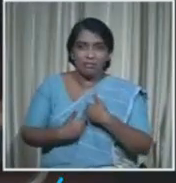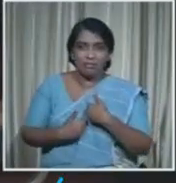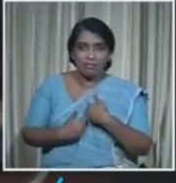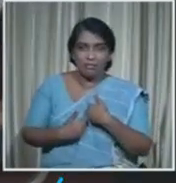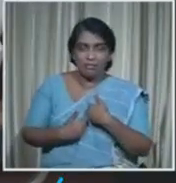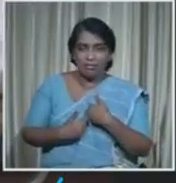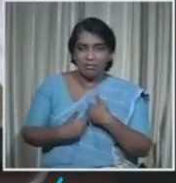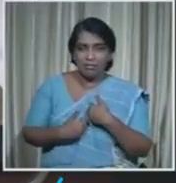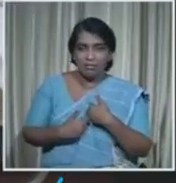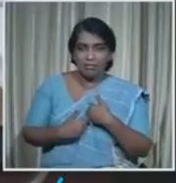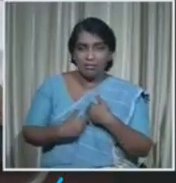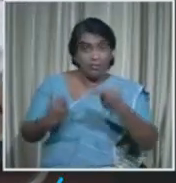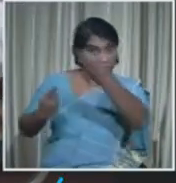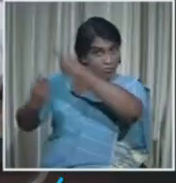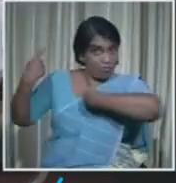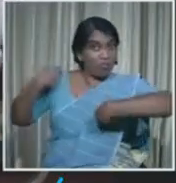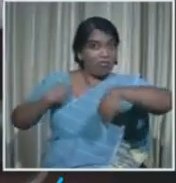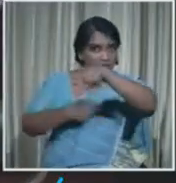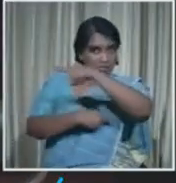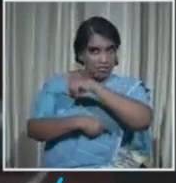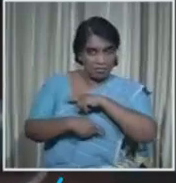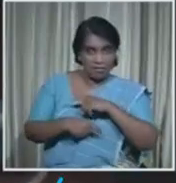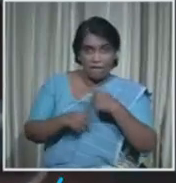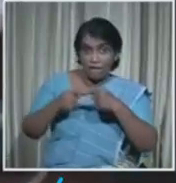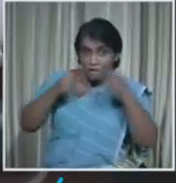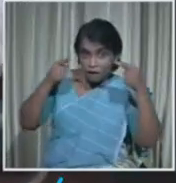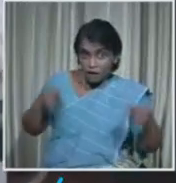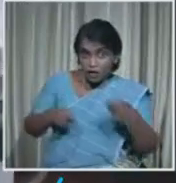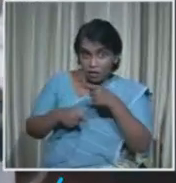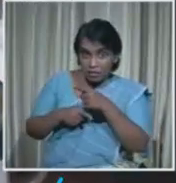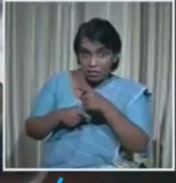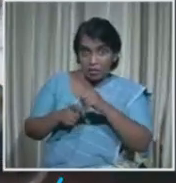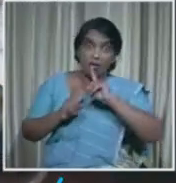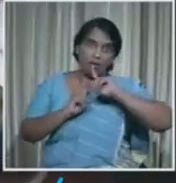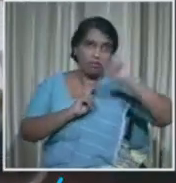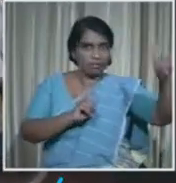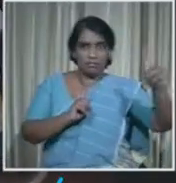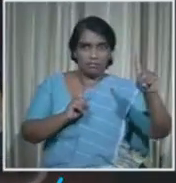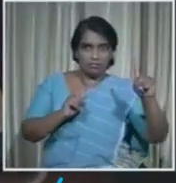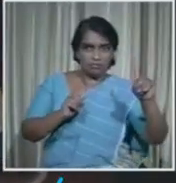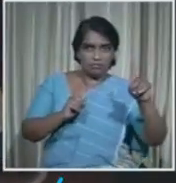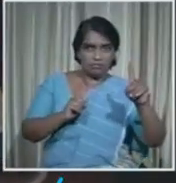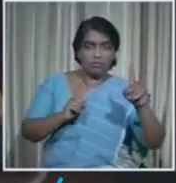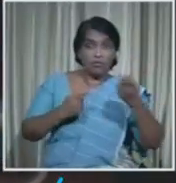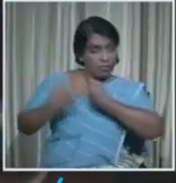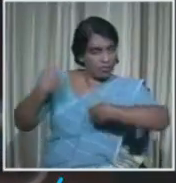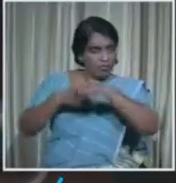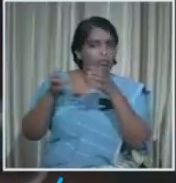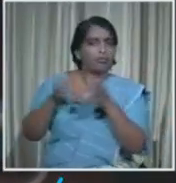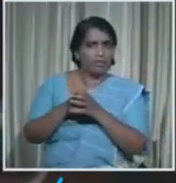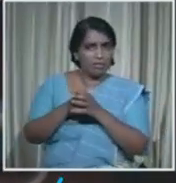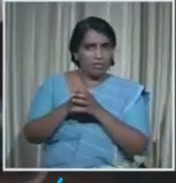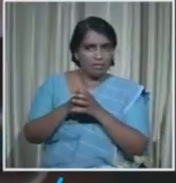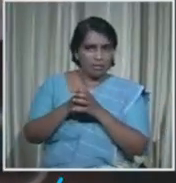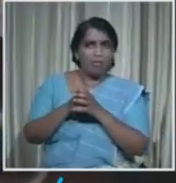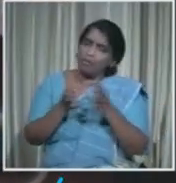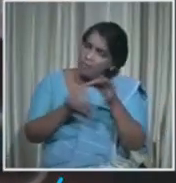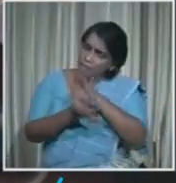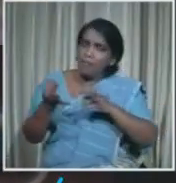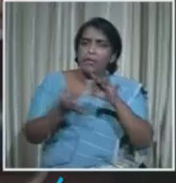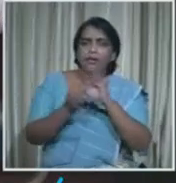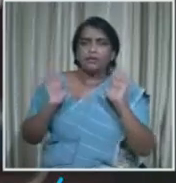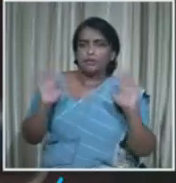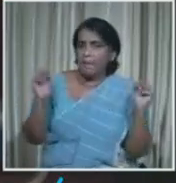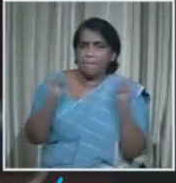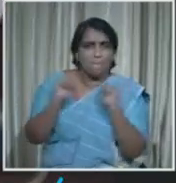කරන්නේ හැමෝම වෙනුවෙන් කවුරු හරි විරුද්ධ වෙනවා නම් ප්‍රසිද්ධියේ මෙතනම නැගිටලා කියන්නේ විරුද්ධයි කියලා ඒකටත් මගේ ප්‍රජාතන්ත්‍රවාදය දිනනවා බය